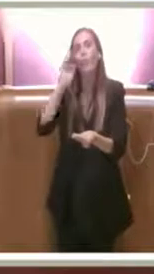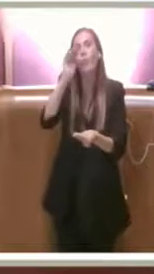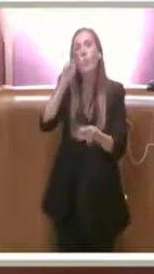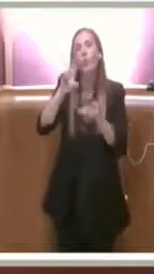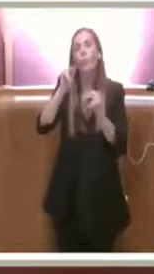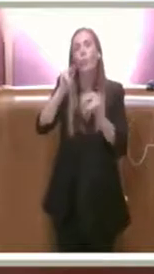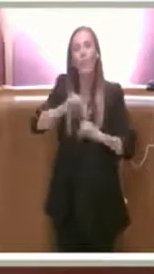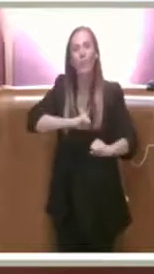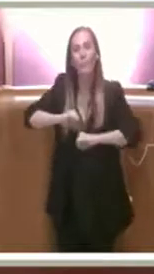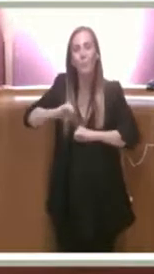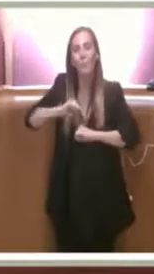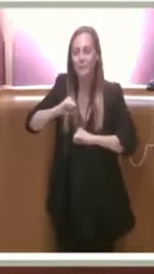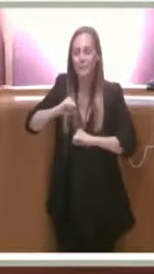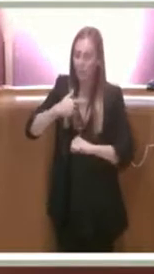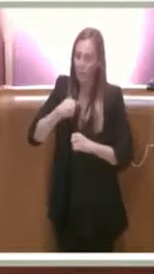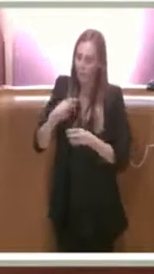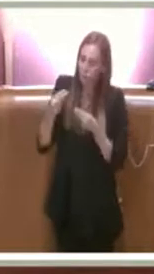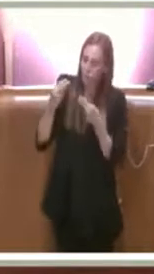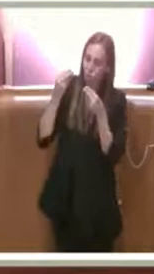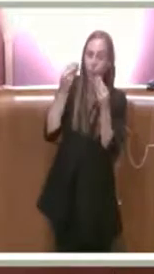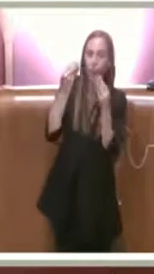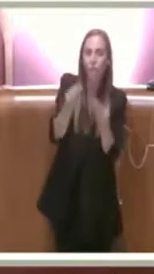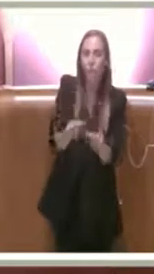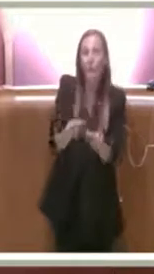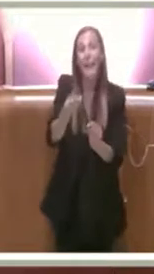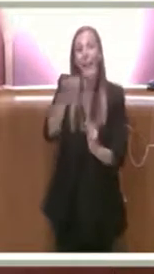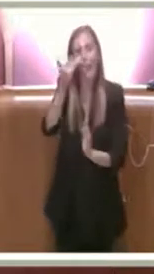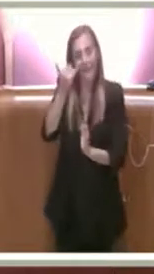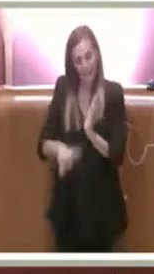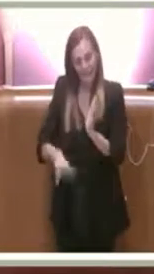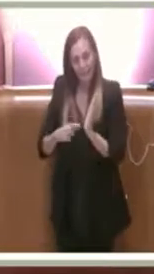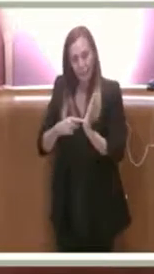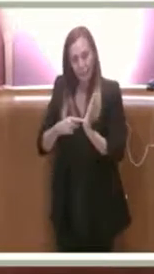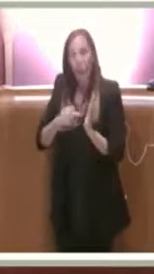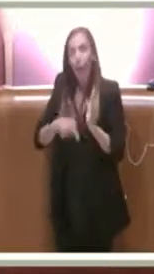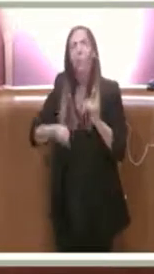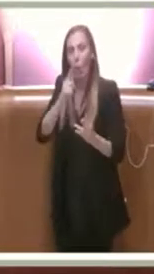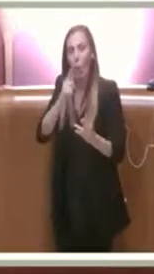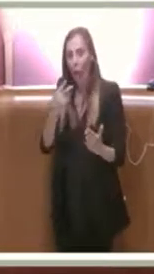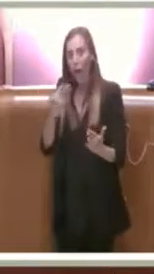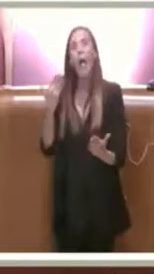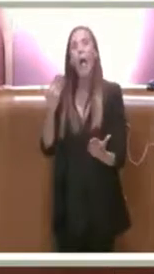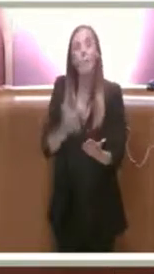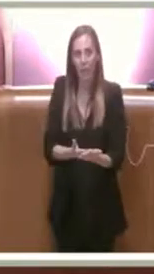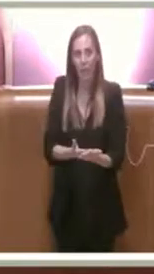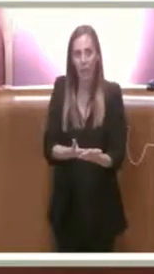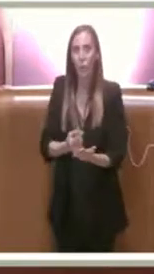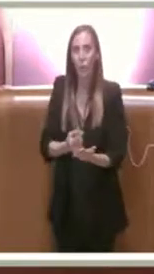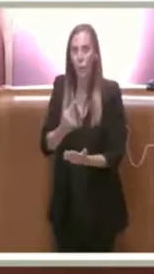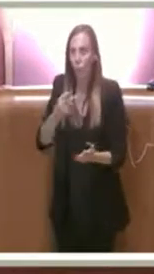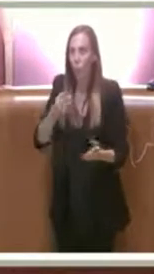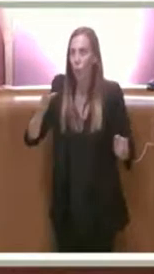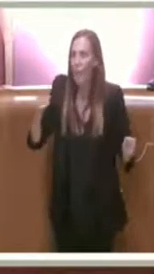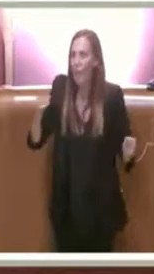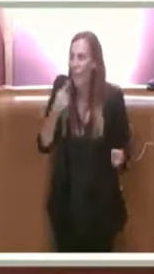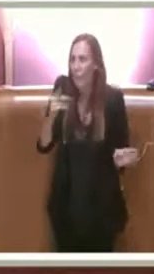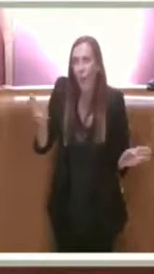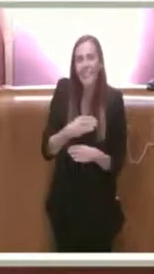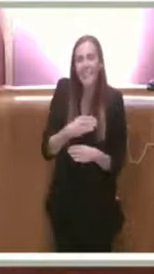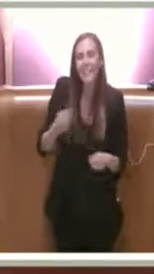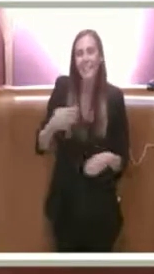noi. Infine possiamo anche dire che risulta più appropriato per chiunque svolgere questo lavoro a